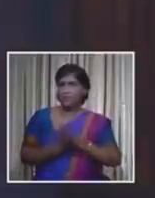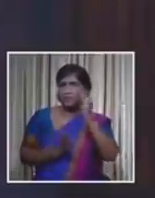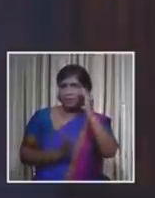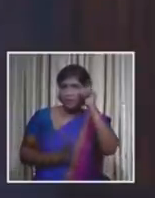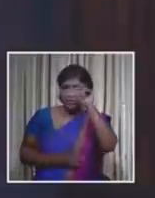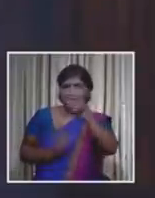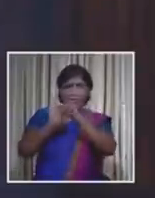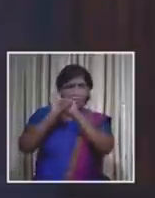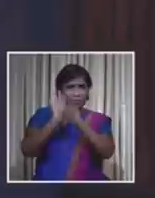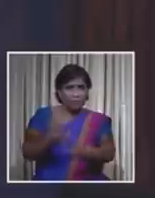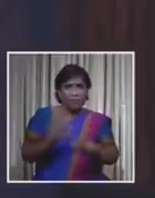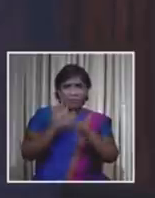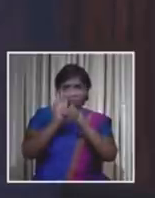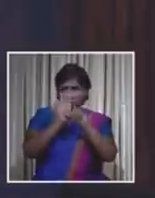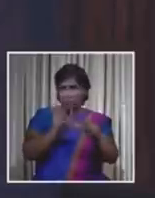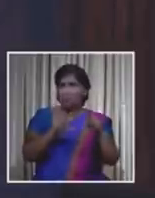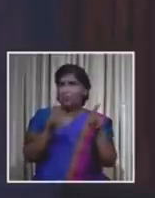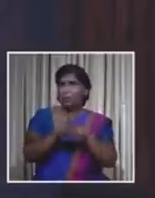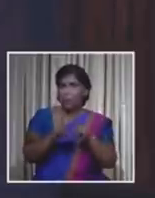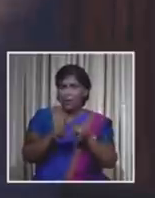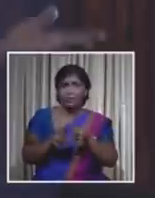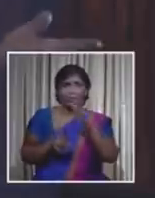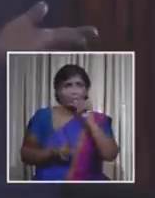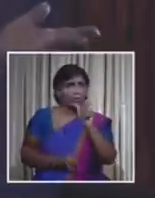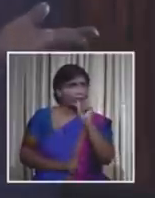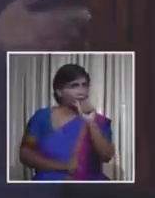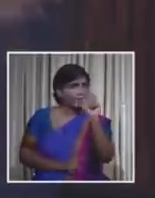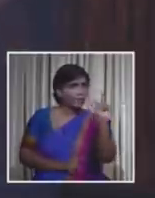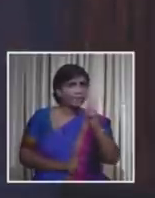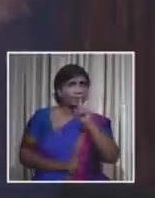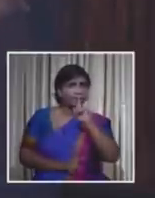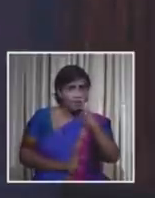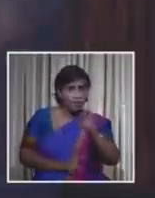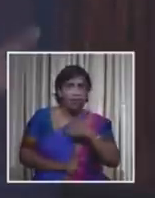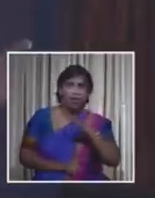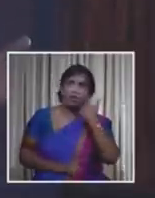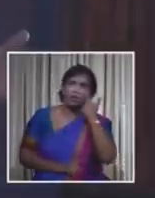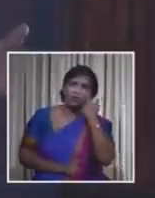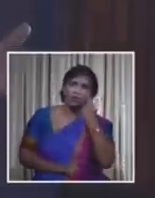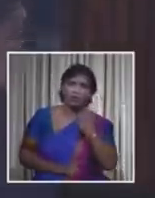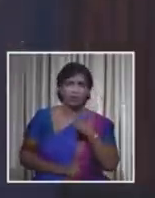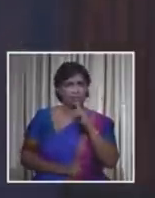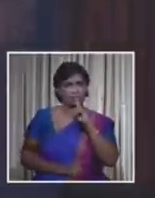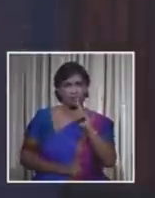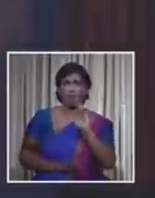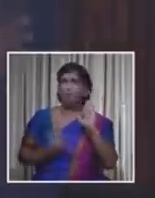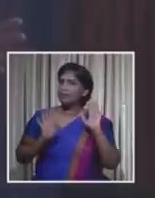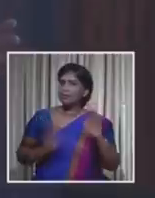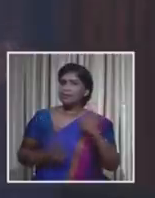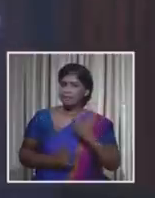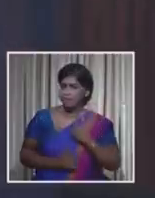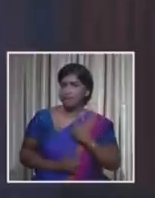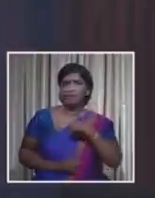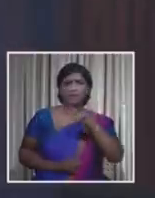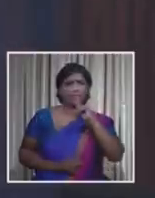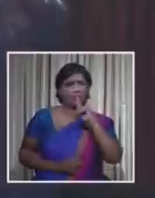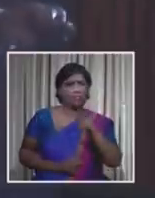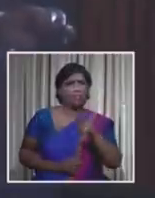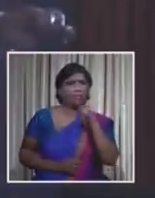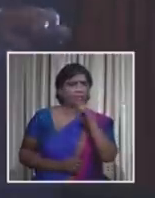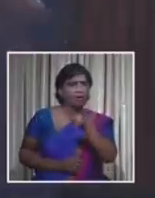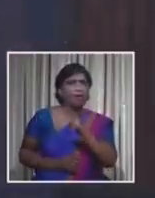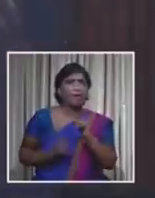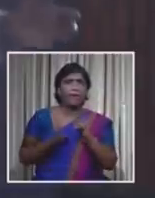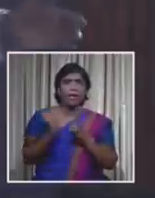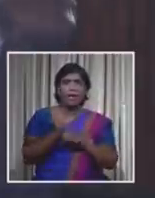කාන්තාවන්ට අපහසුතාවයක් වෙන විදිහට ඇත්තටම වචනයක් පිට වුණා නම් තමයි මම සමාව ඉල්ලන්න ඕනේ හැබැයි මම අහන්නේ එහෙනම්